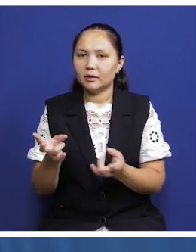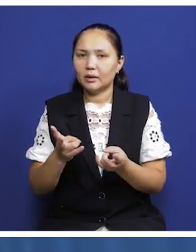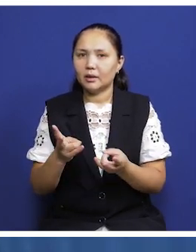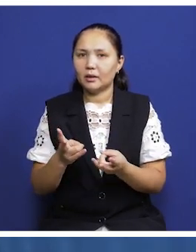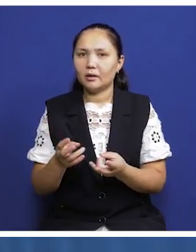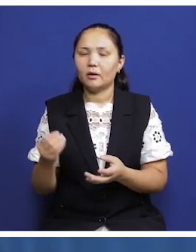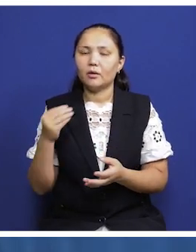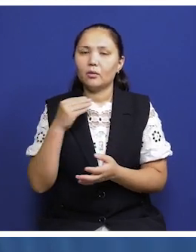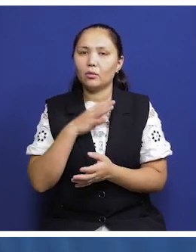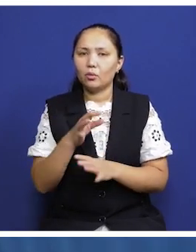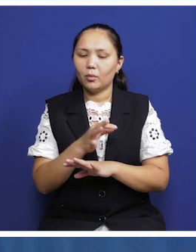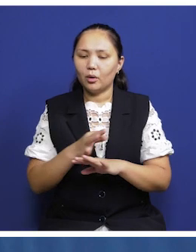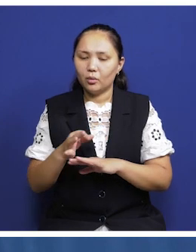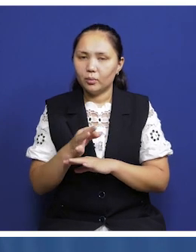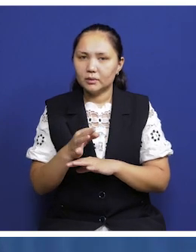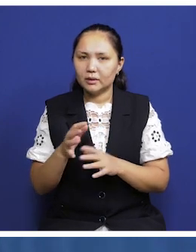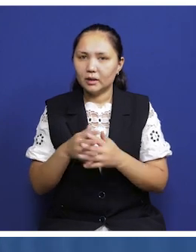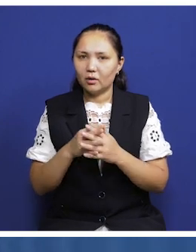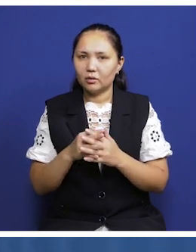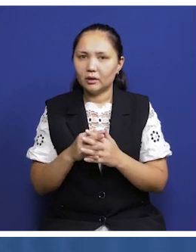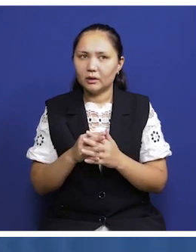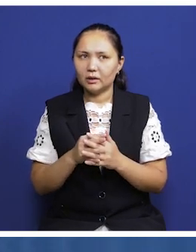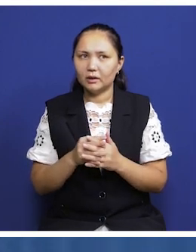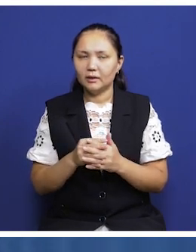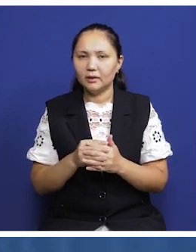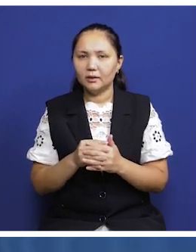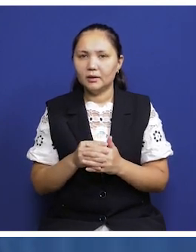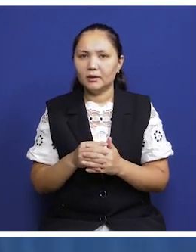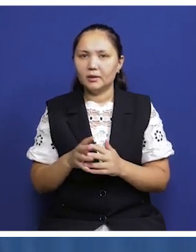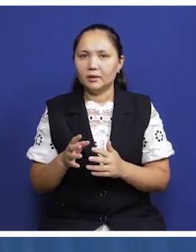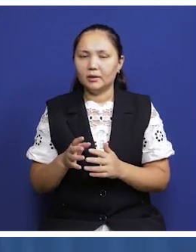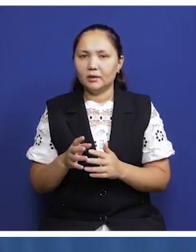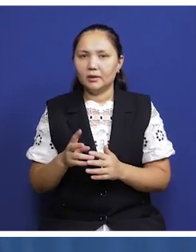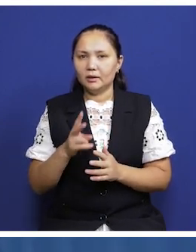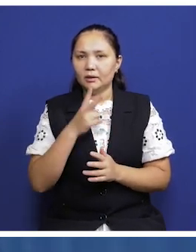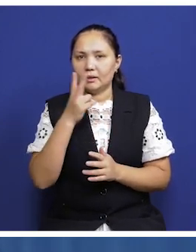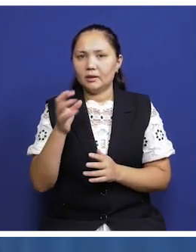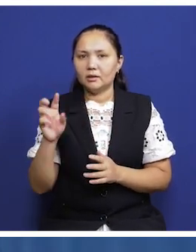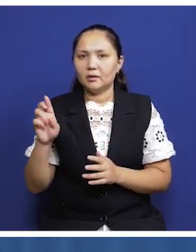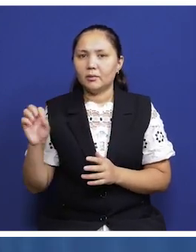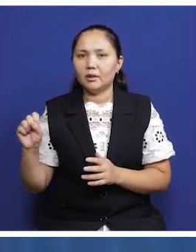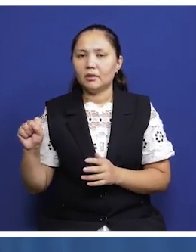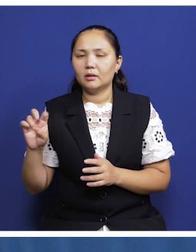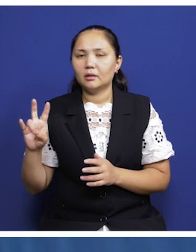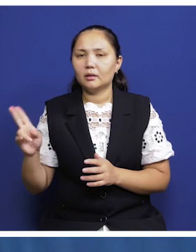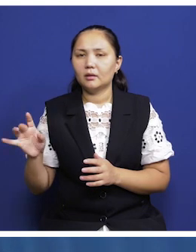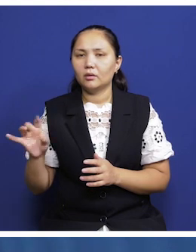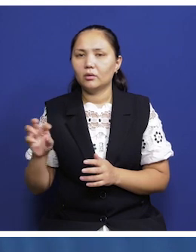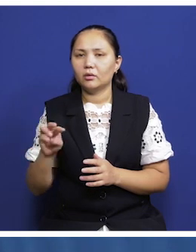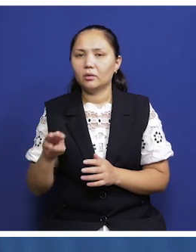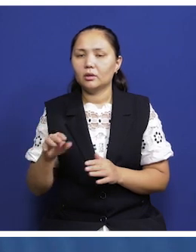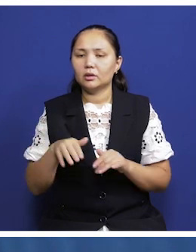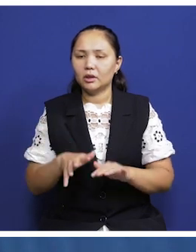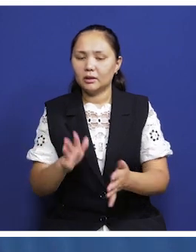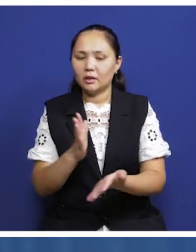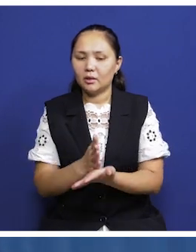Өйткені көп елді мекен ауылдарда, осындай аудандарда лайша қарасақ, банкрот болатын жағдайға келіп қалды.